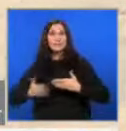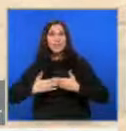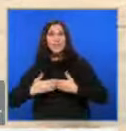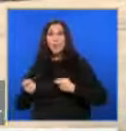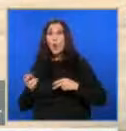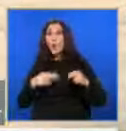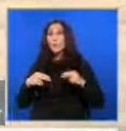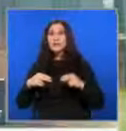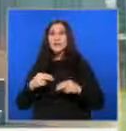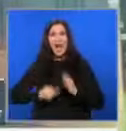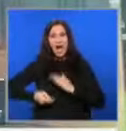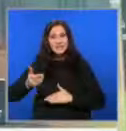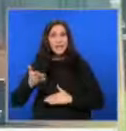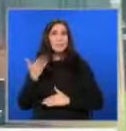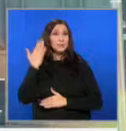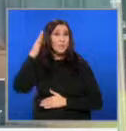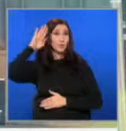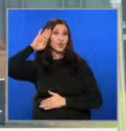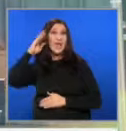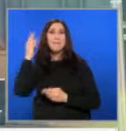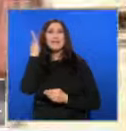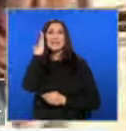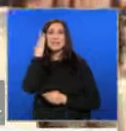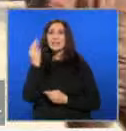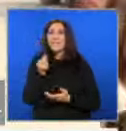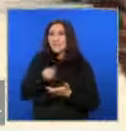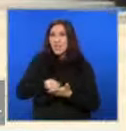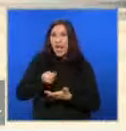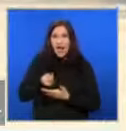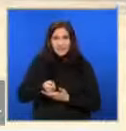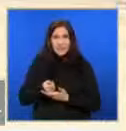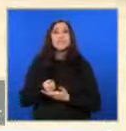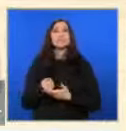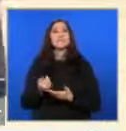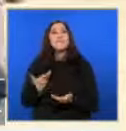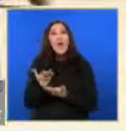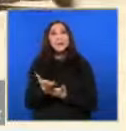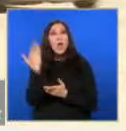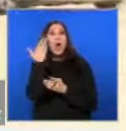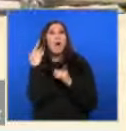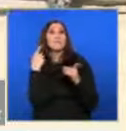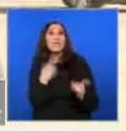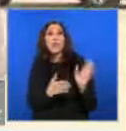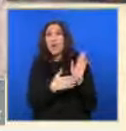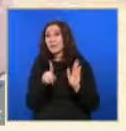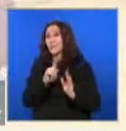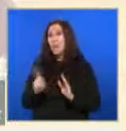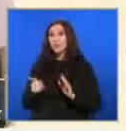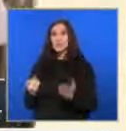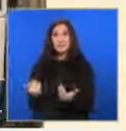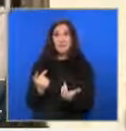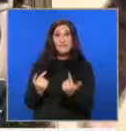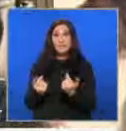хазарта беше на подчинение на Министерството на финансите. С внасяне на обвинителния акт не могат да бъдат привличани нови